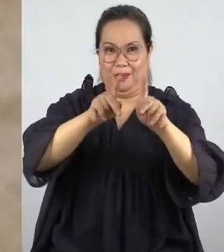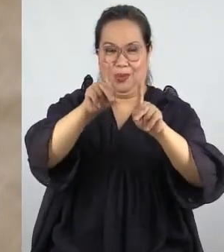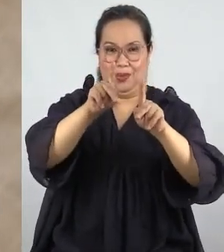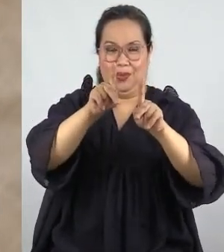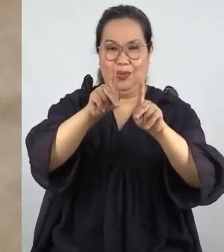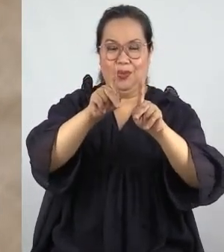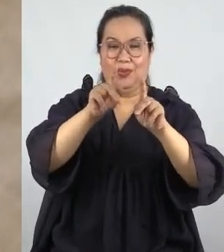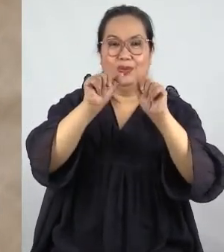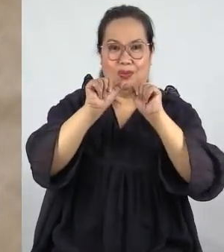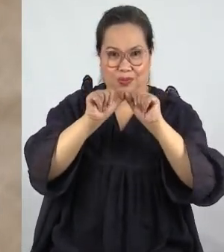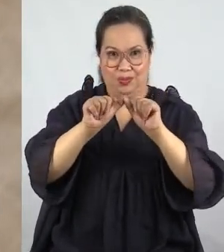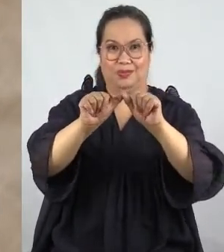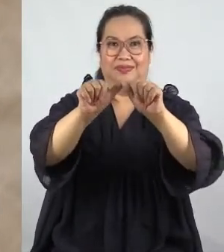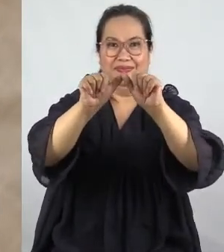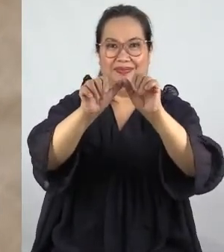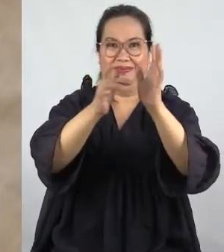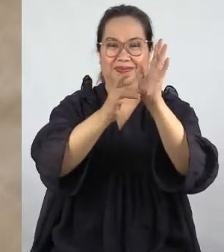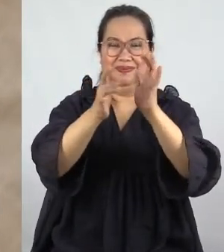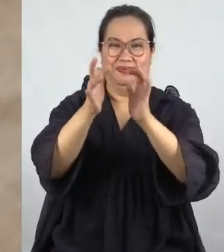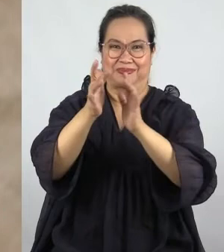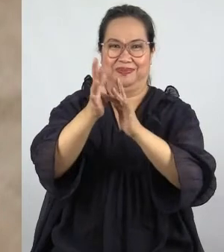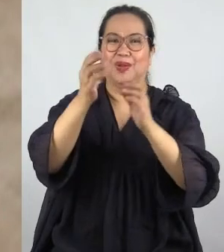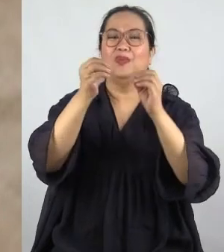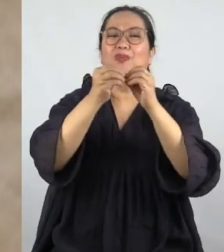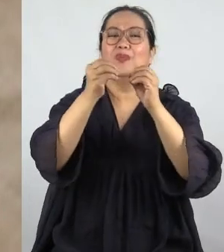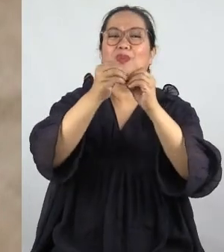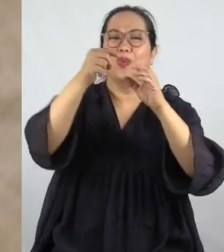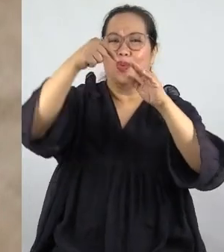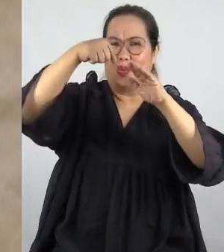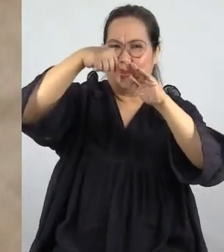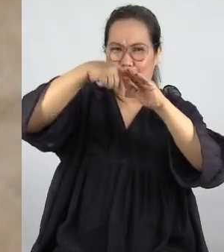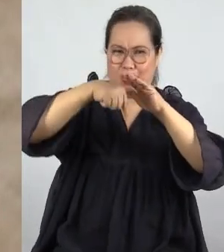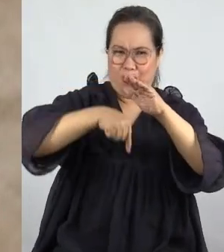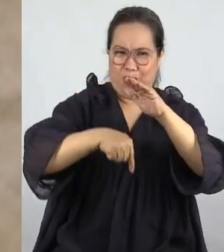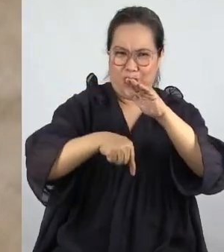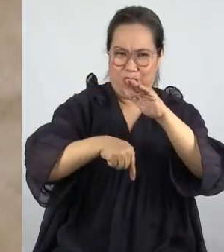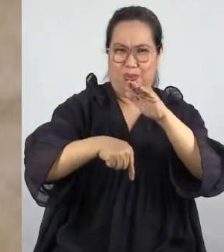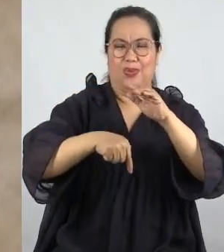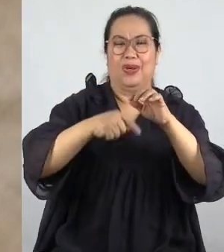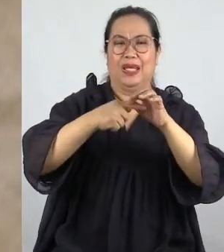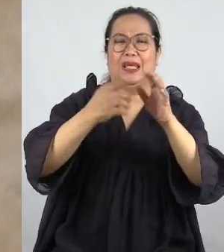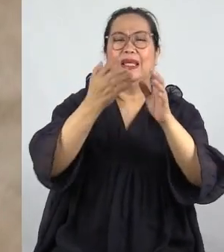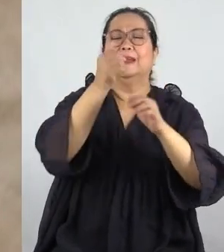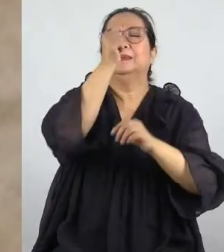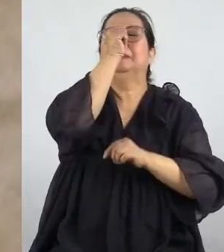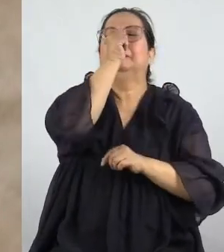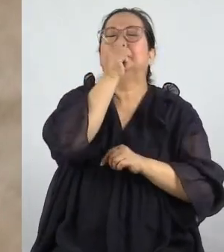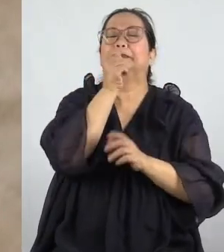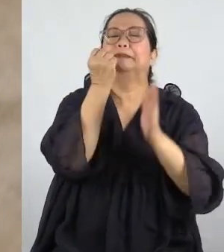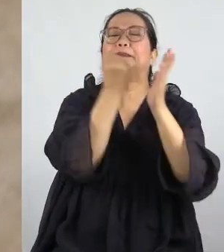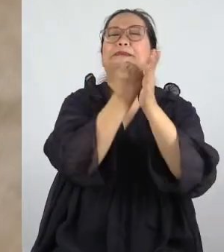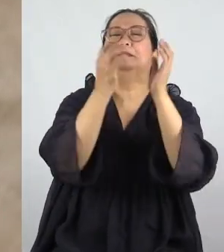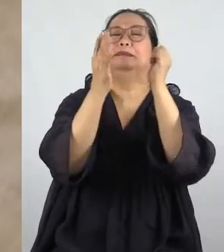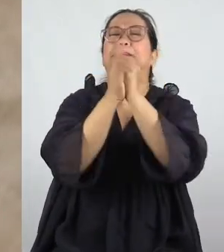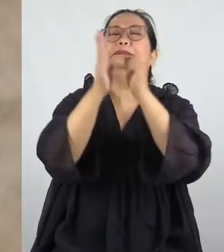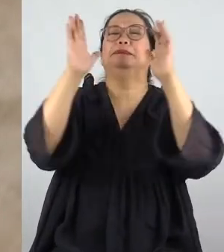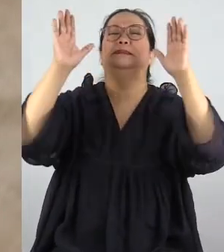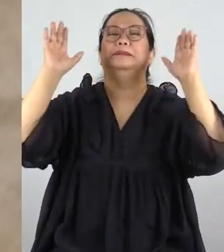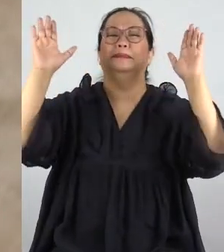Natagalan ni Kristo Jesus ang lalim ng paghihirap sa krus. Ang description nga ng may akda